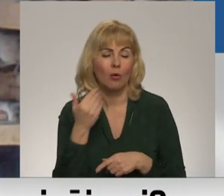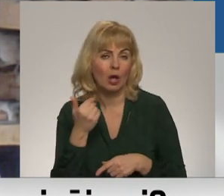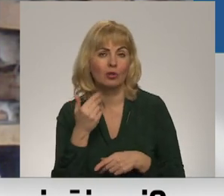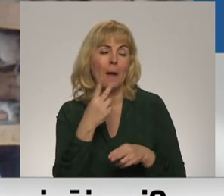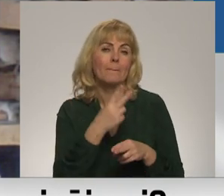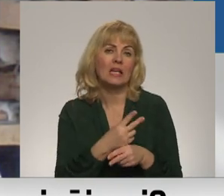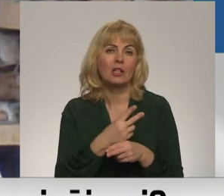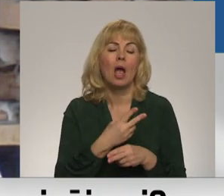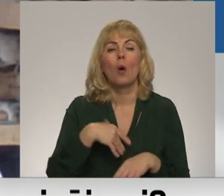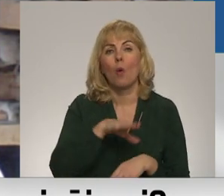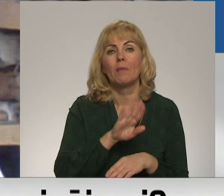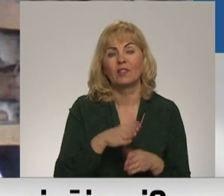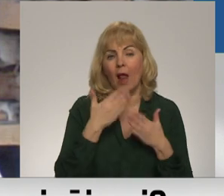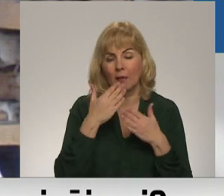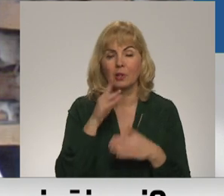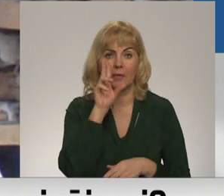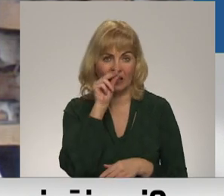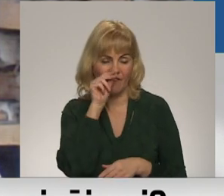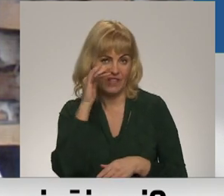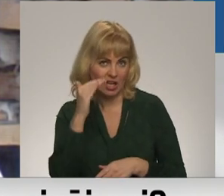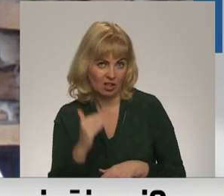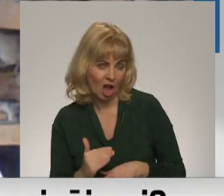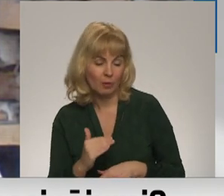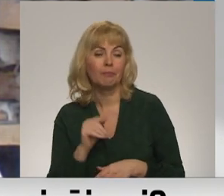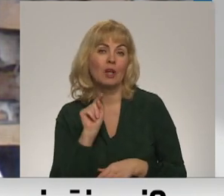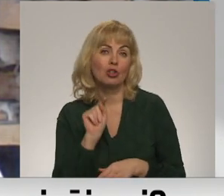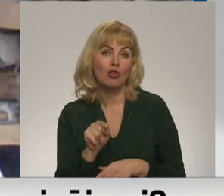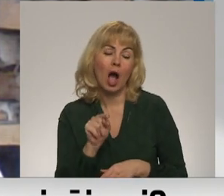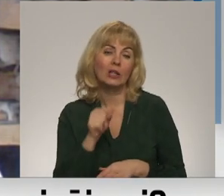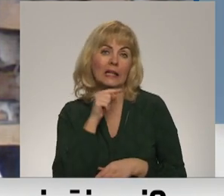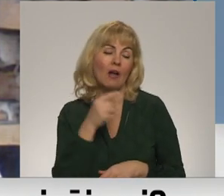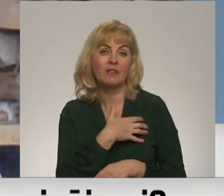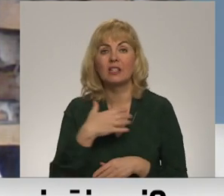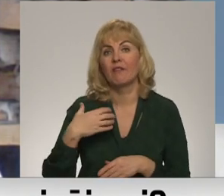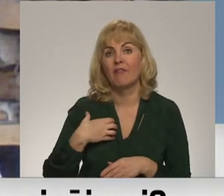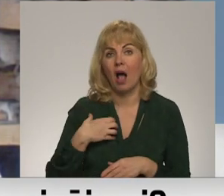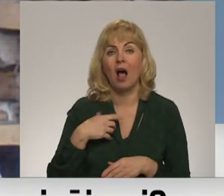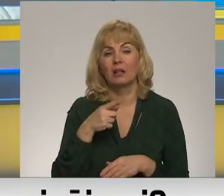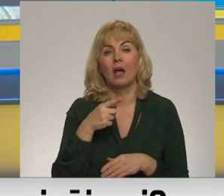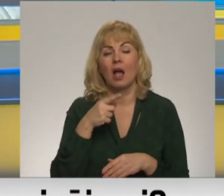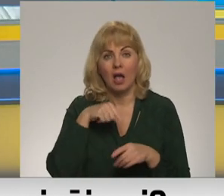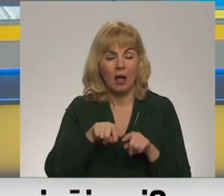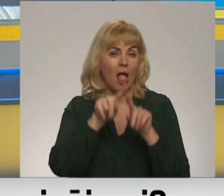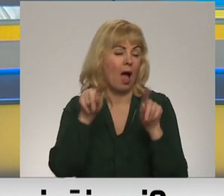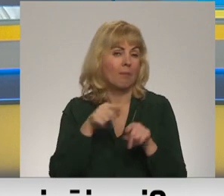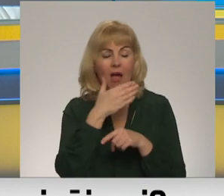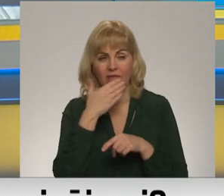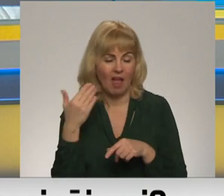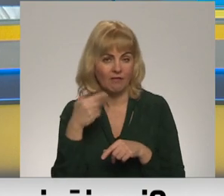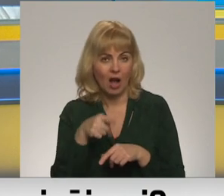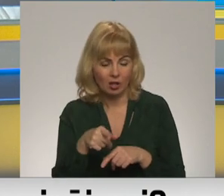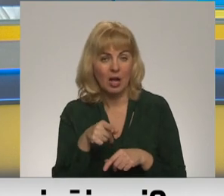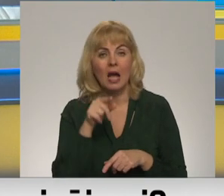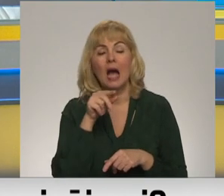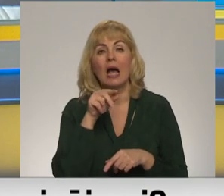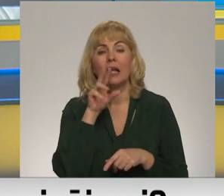misijas, par kurām mēs varam lasīt Twitterī. Twitterī mēs redzam, ka tāda vai šāda Krievijas valdības lapa nav pieejama. Twitteris, Facebooks